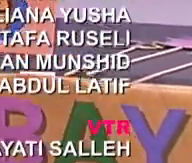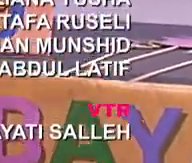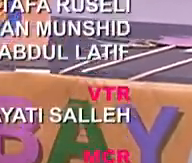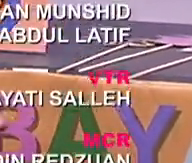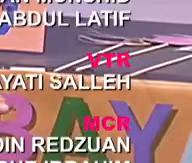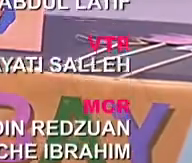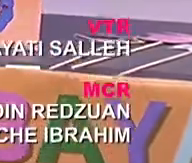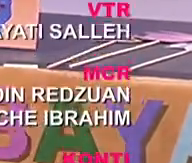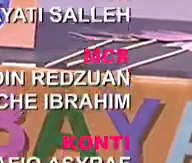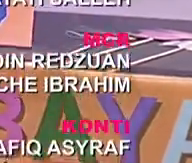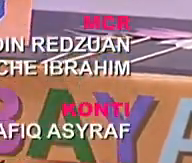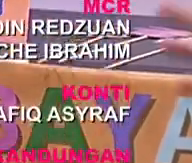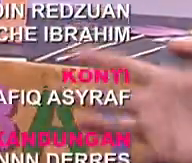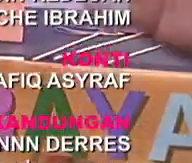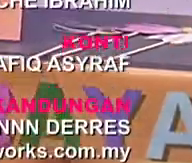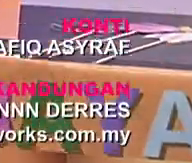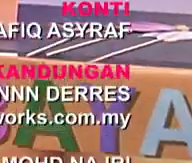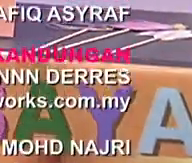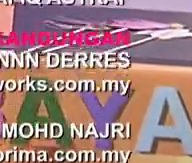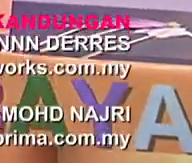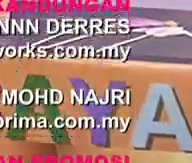sumber cahaya dipelajari